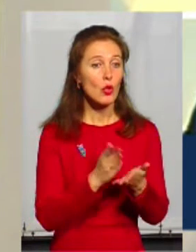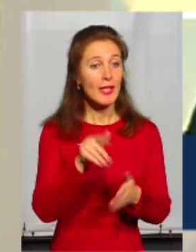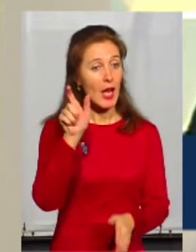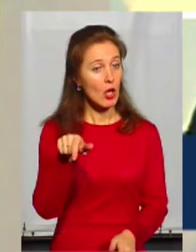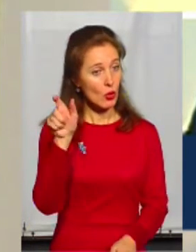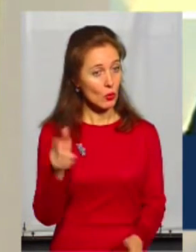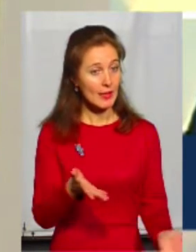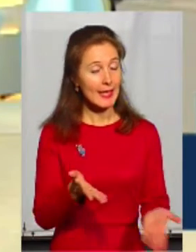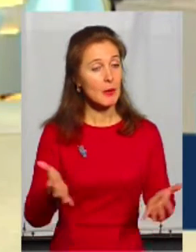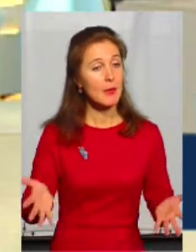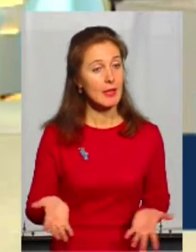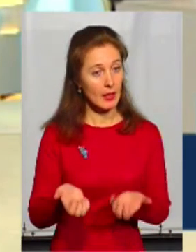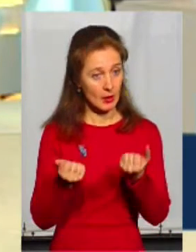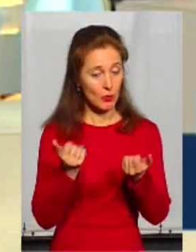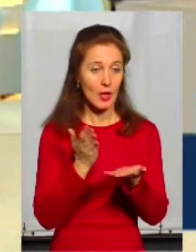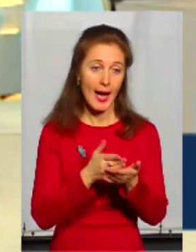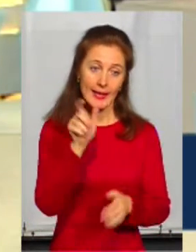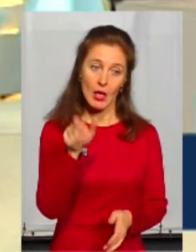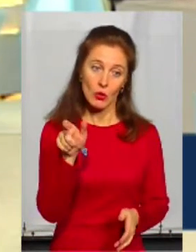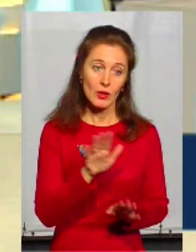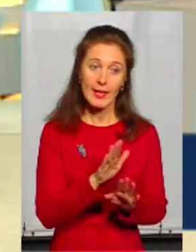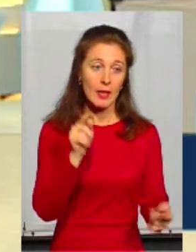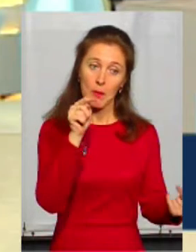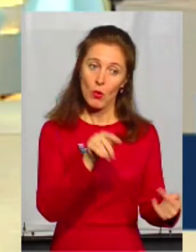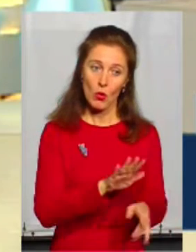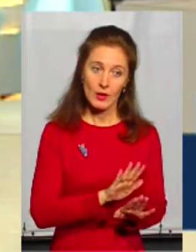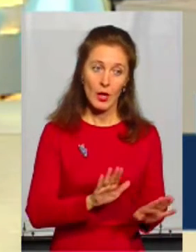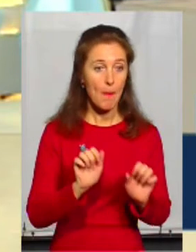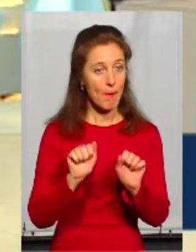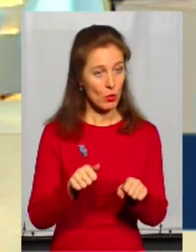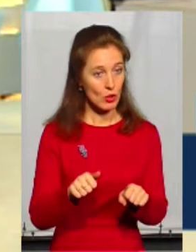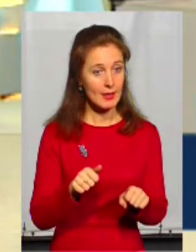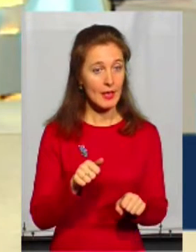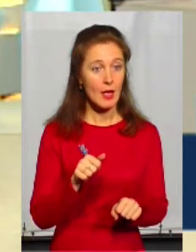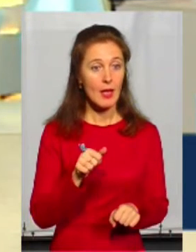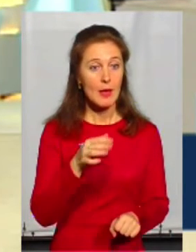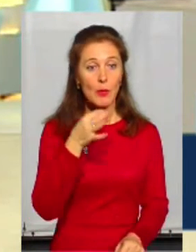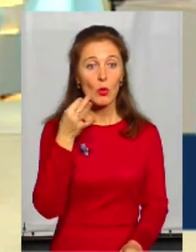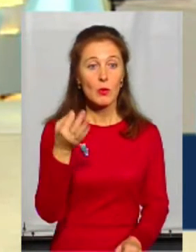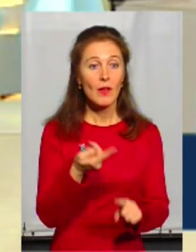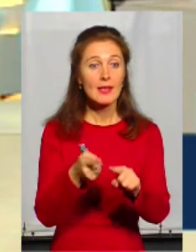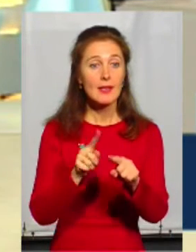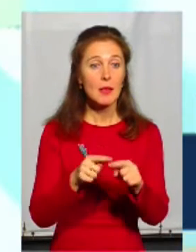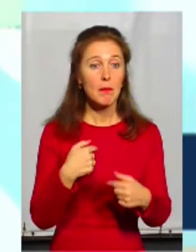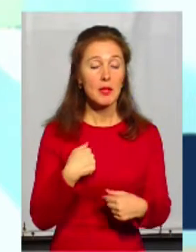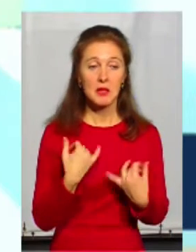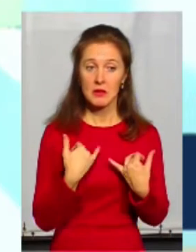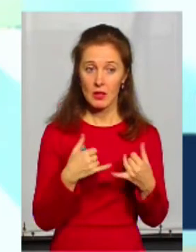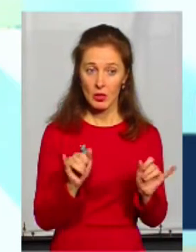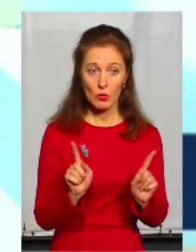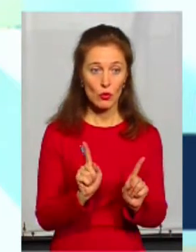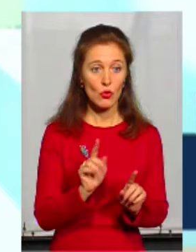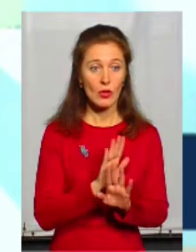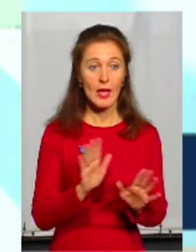які підтримують фемінітиви, є люди, які їх не підтримують. От можете прокоментувати це якось? Мені дуже дивно, що не